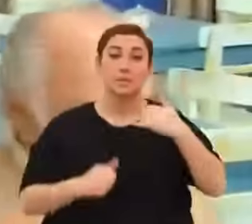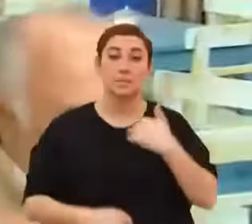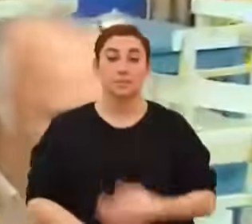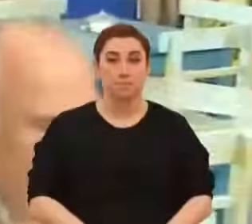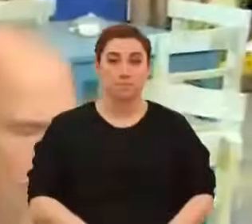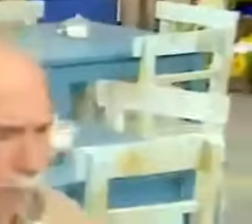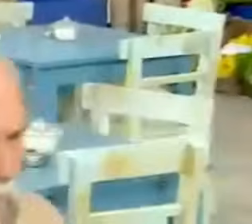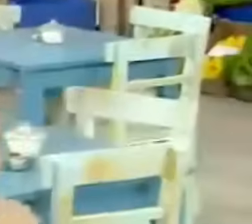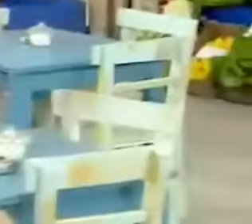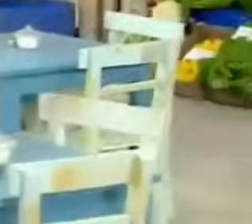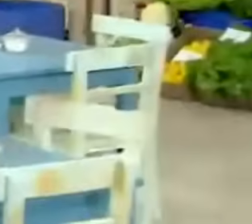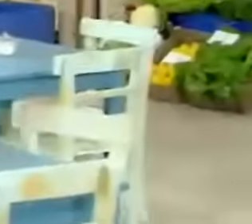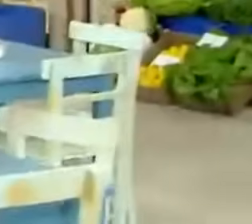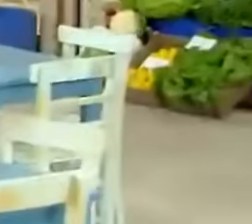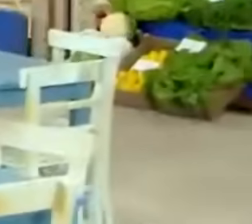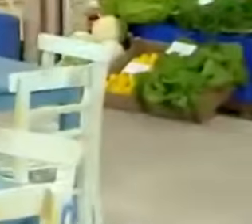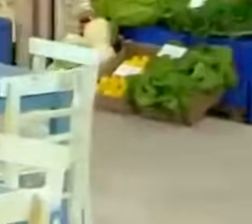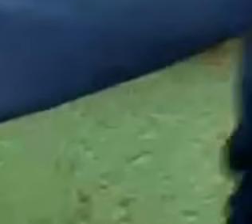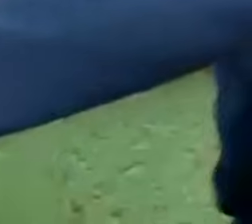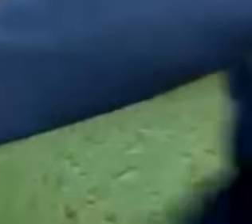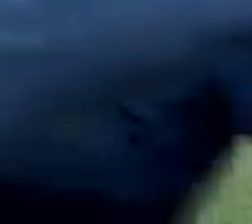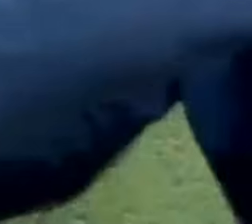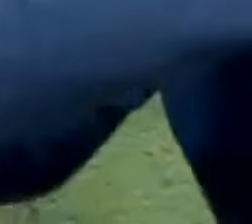sevinçten sekerek gitti.